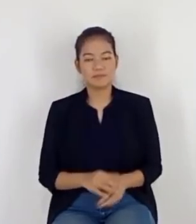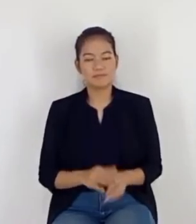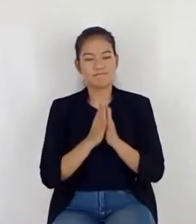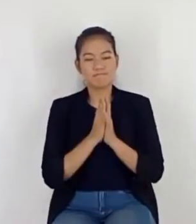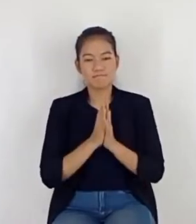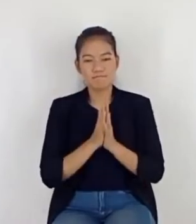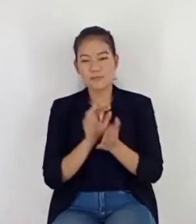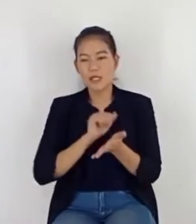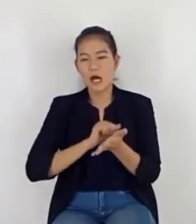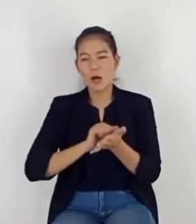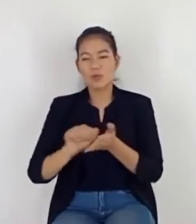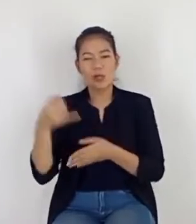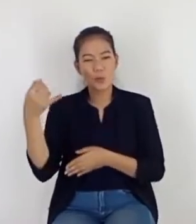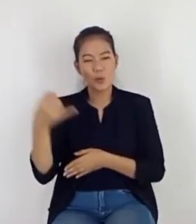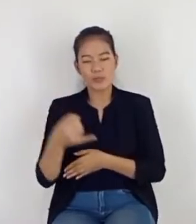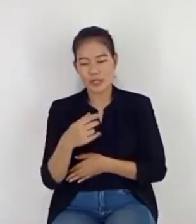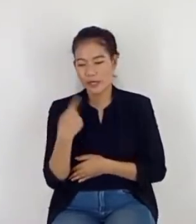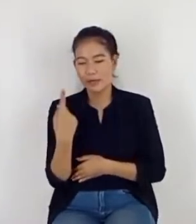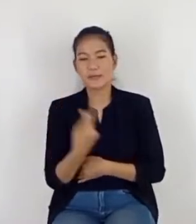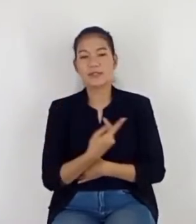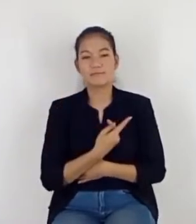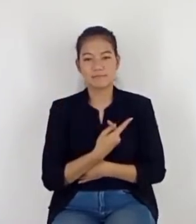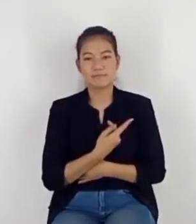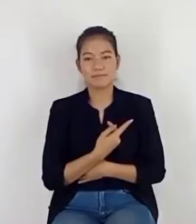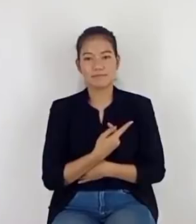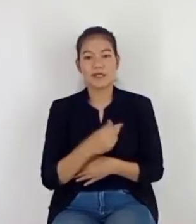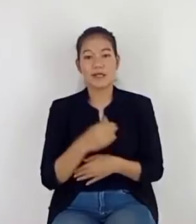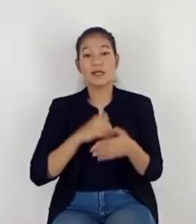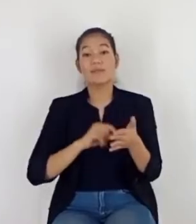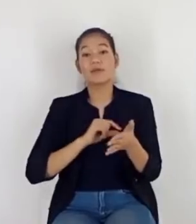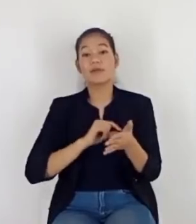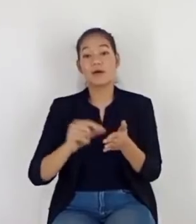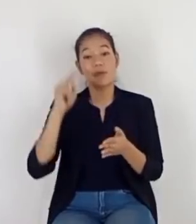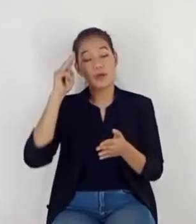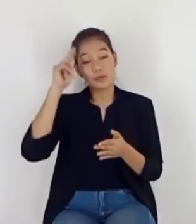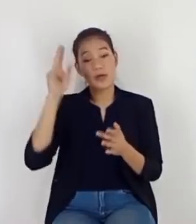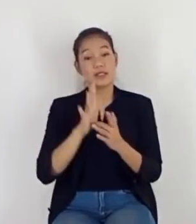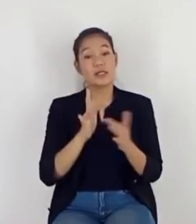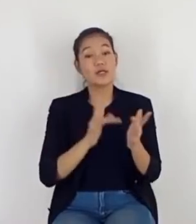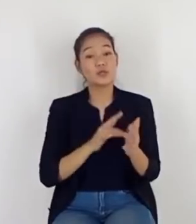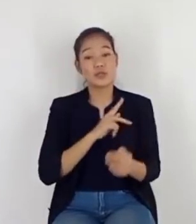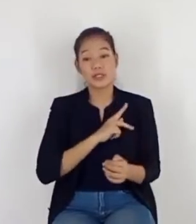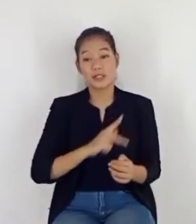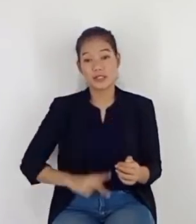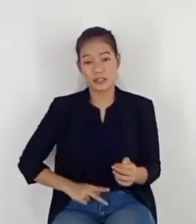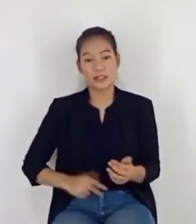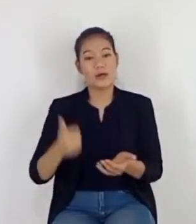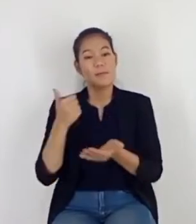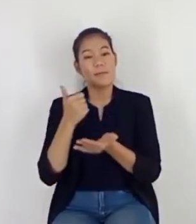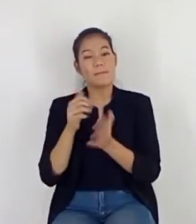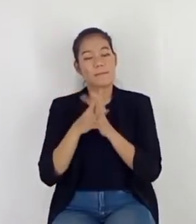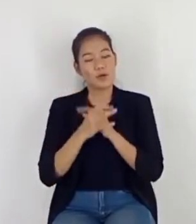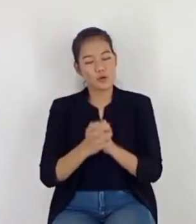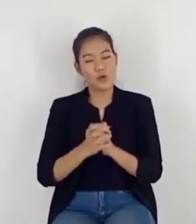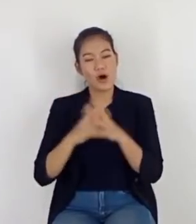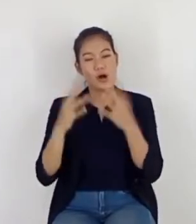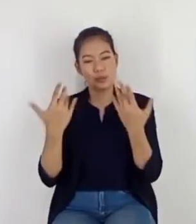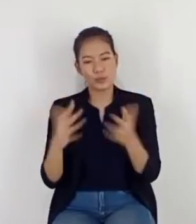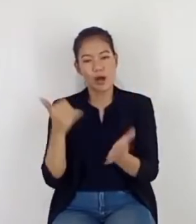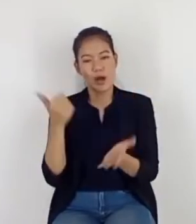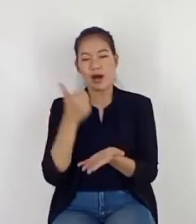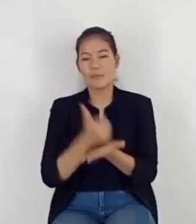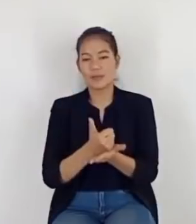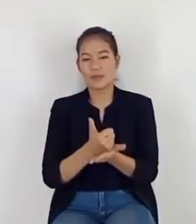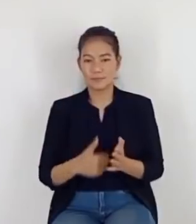Ampunilah kami ya Tuhan. Di dalam nama Tuhan Yesus Kristus, kami sudah berdoa.